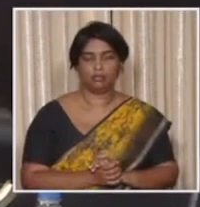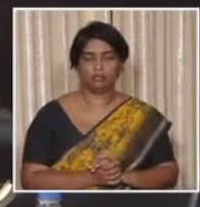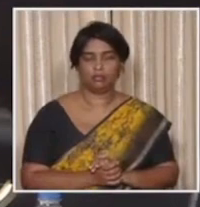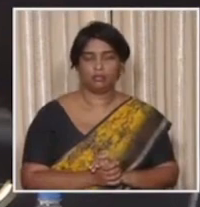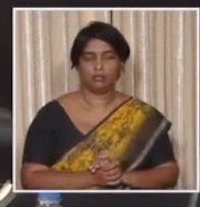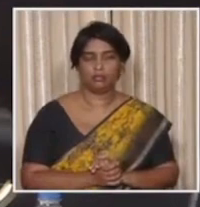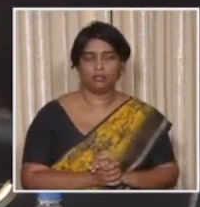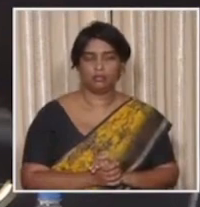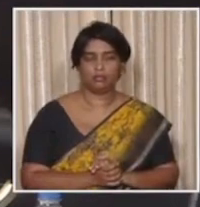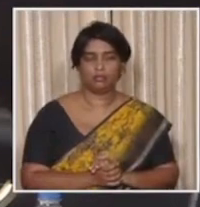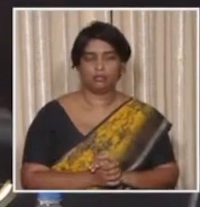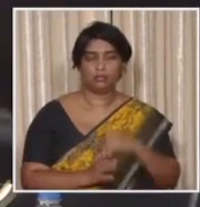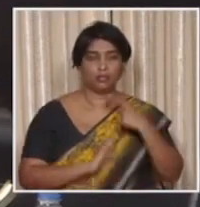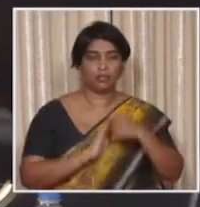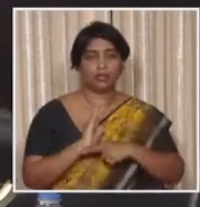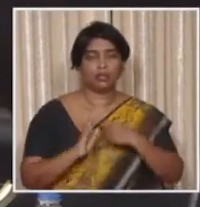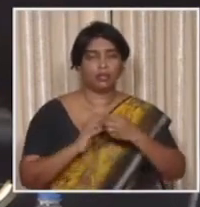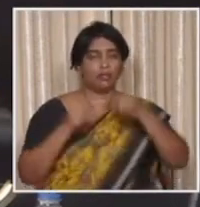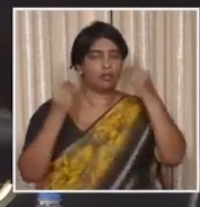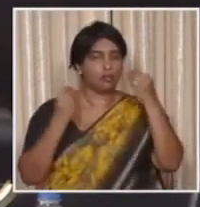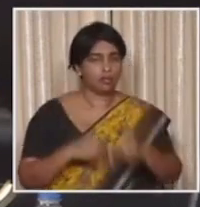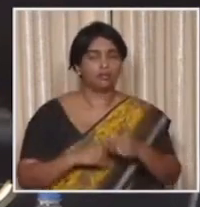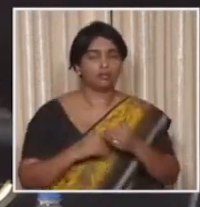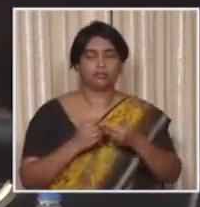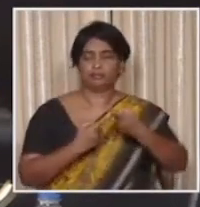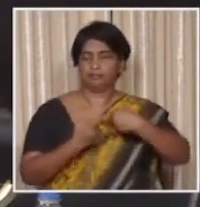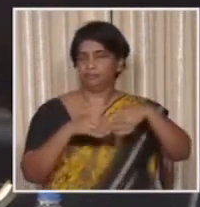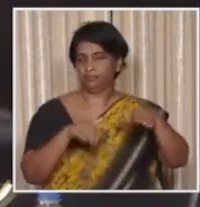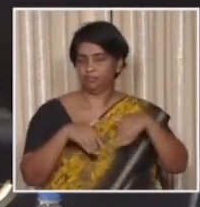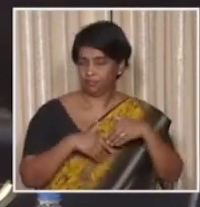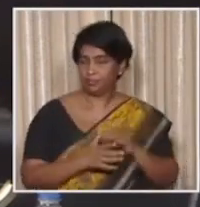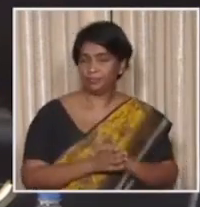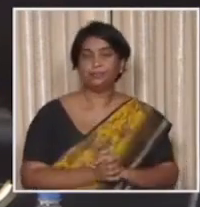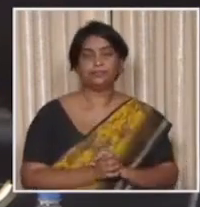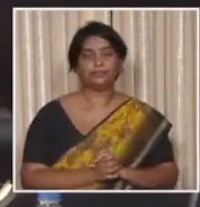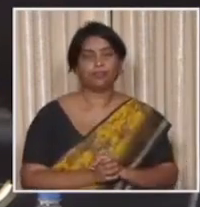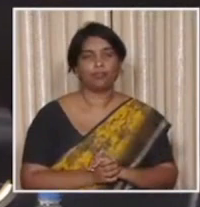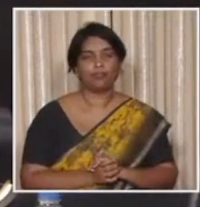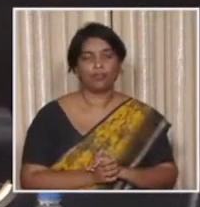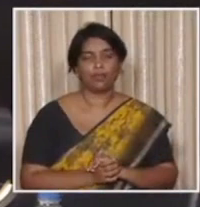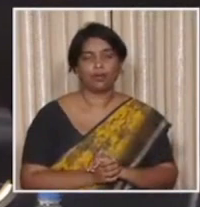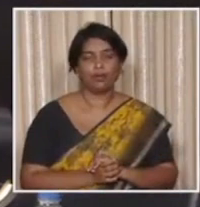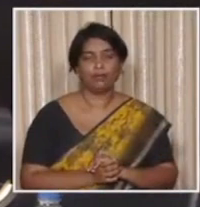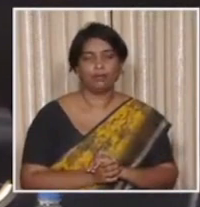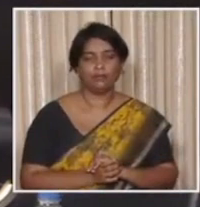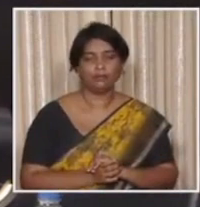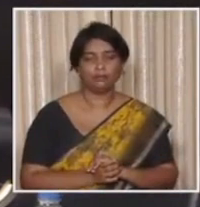මේ රට ඇදලා දාලා තියෙනවා පිටිපස්සට. එතකොට